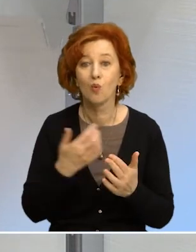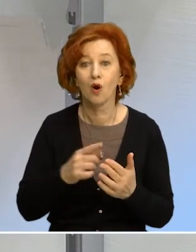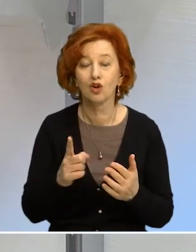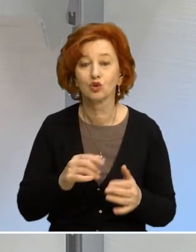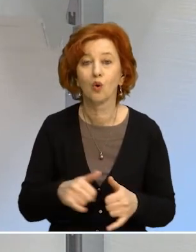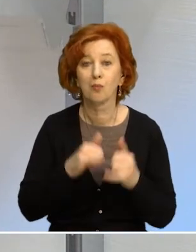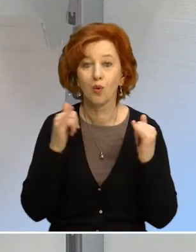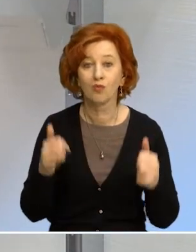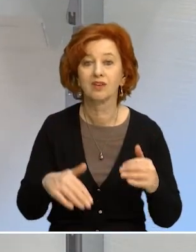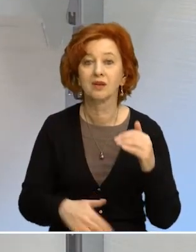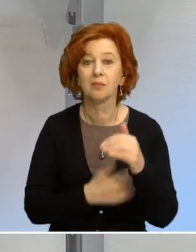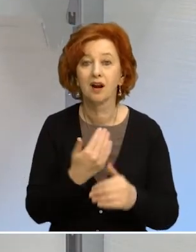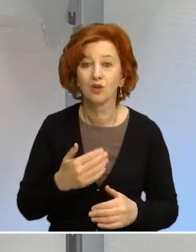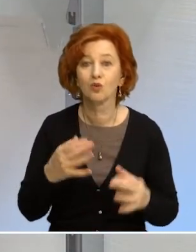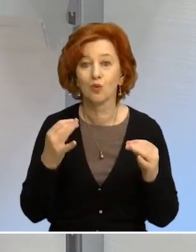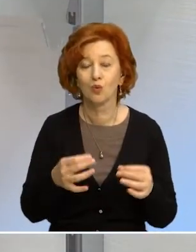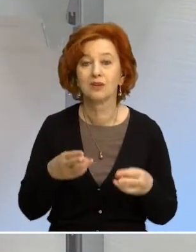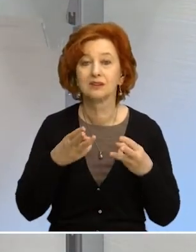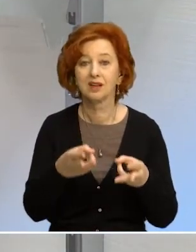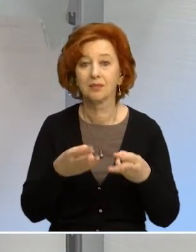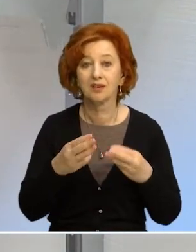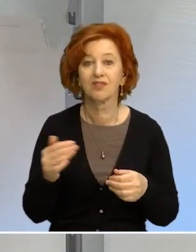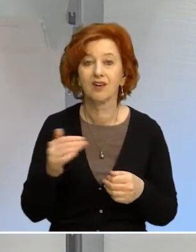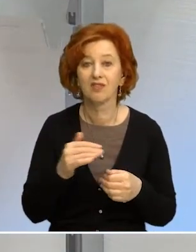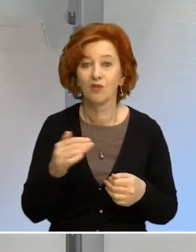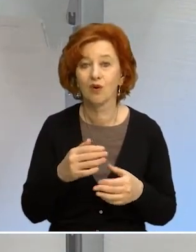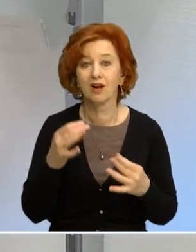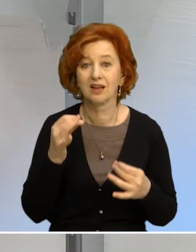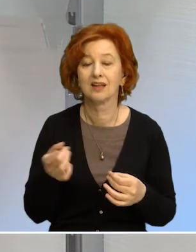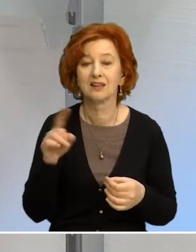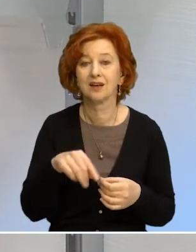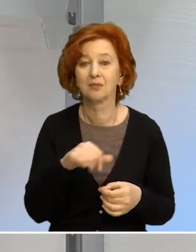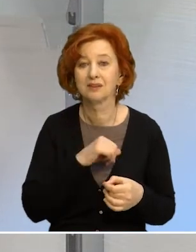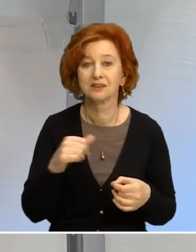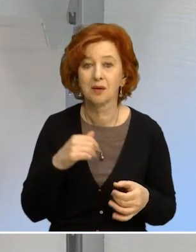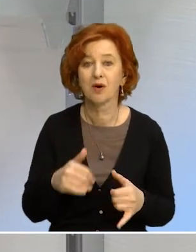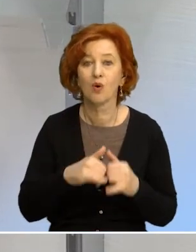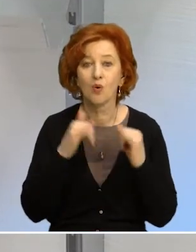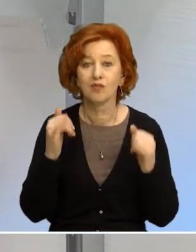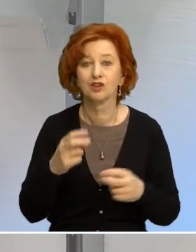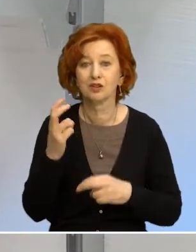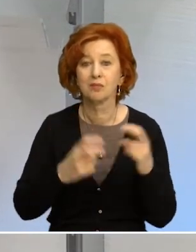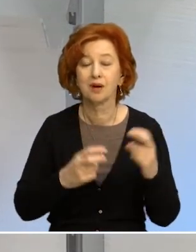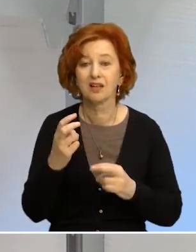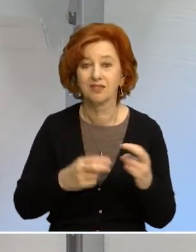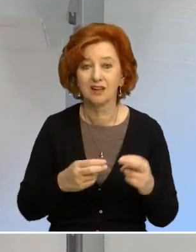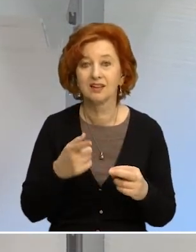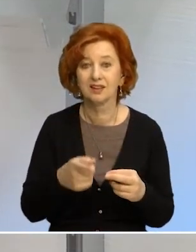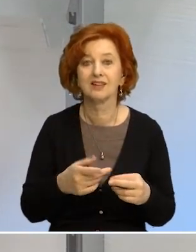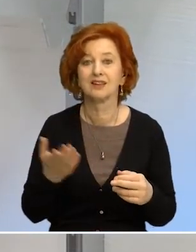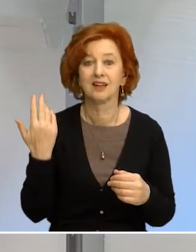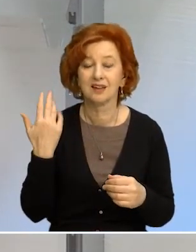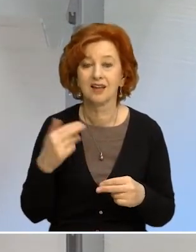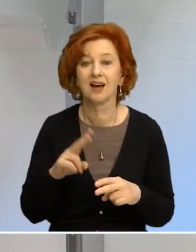того, чтобы увеличить температуру запекания фарфора и тем самым увеличить производительность,